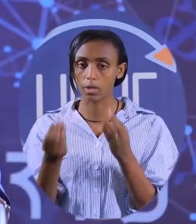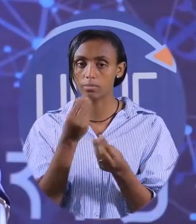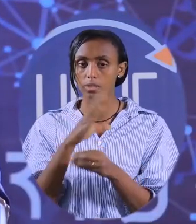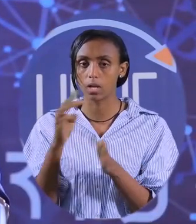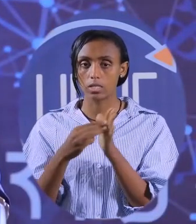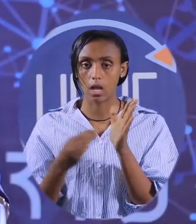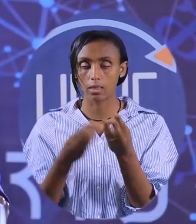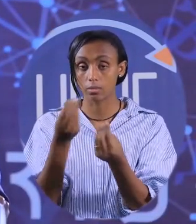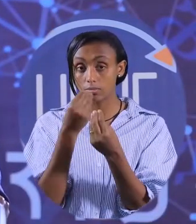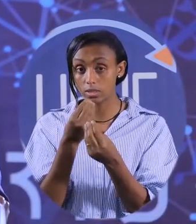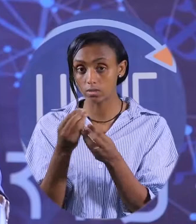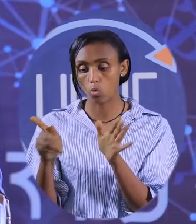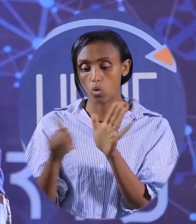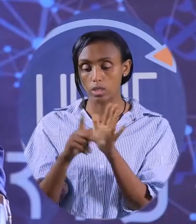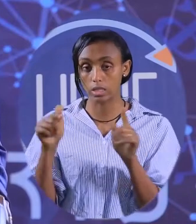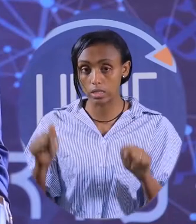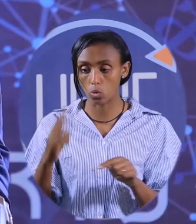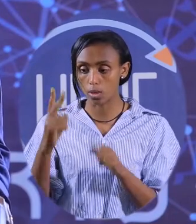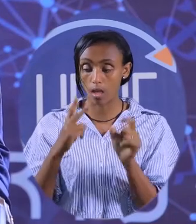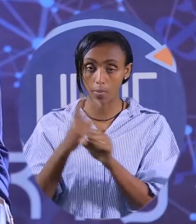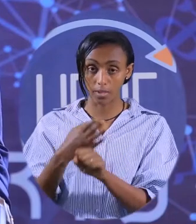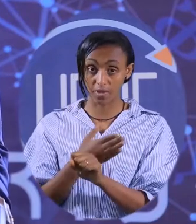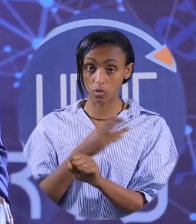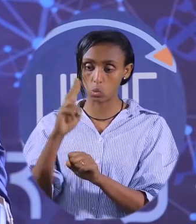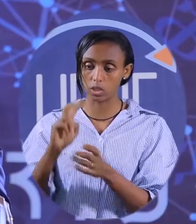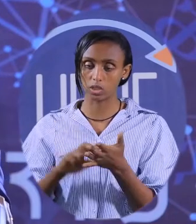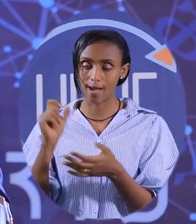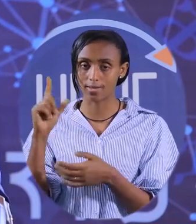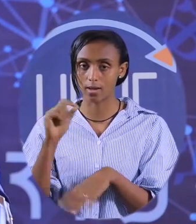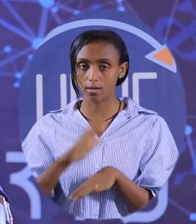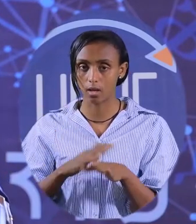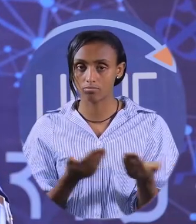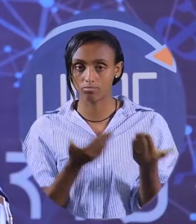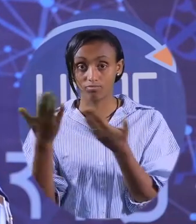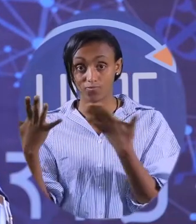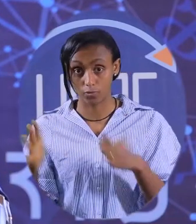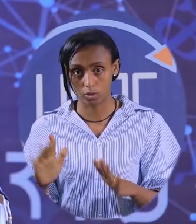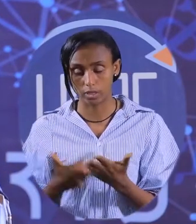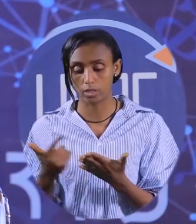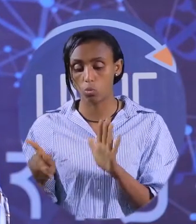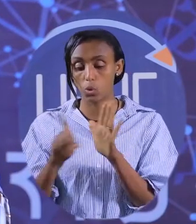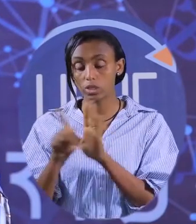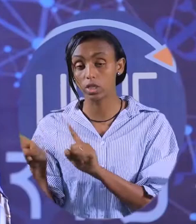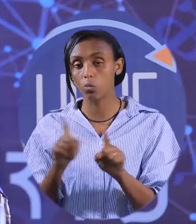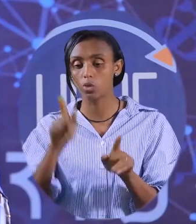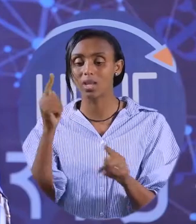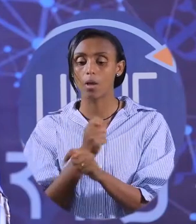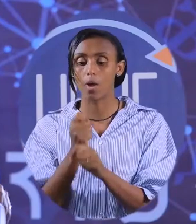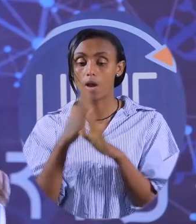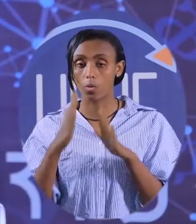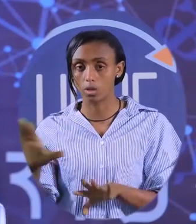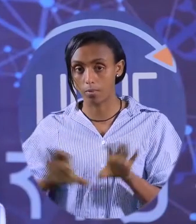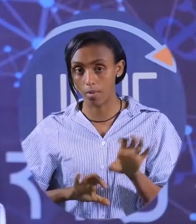የምግብና ሥርዓተ ምግብ ፖሊሲ ከዛሬ 2 ዓመት በፊት በ2011 ይፋ ተደርጓል። ይህንንም ፖሊሲ ደግሞ ተግባራዊ